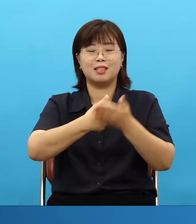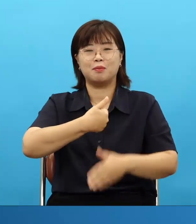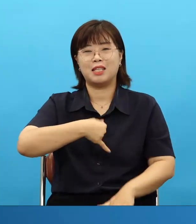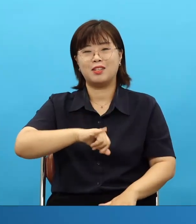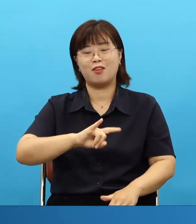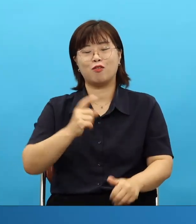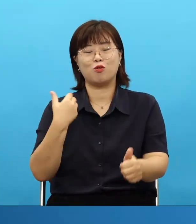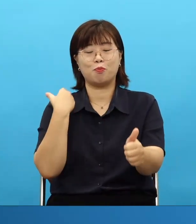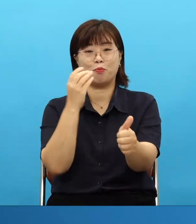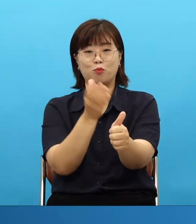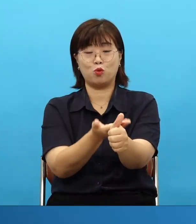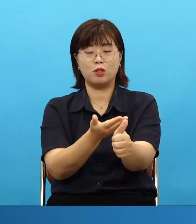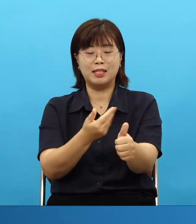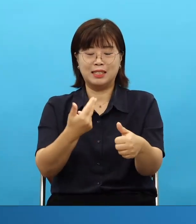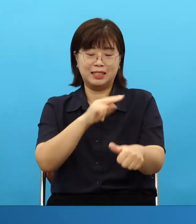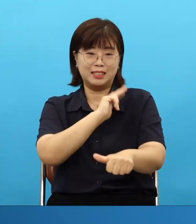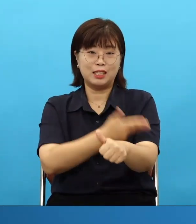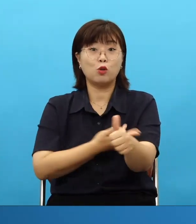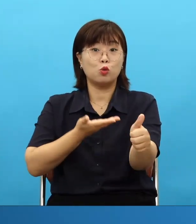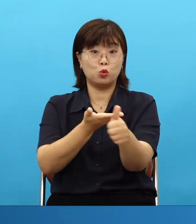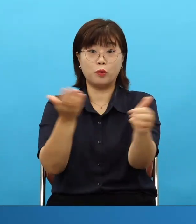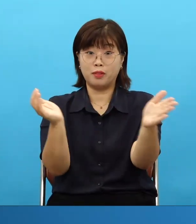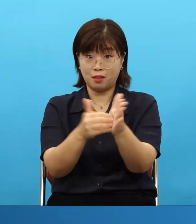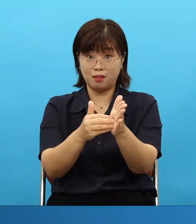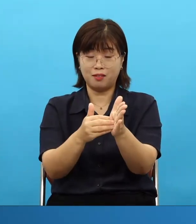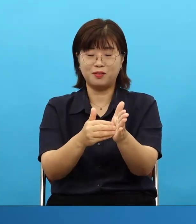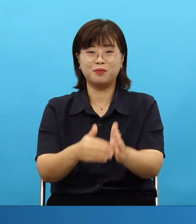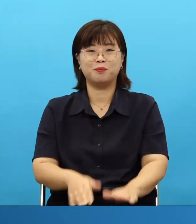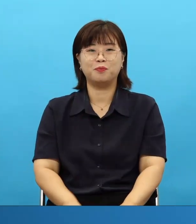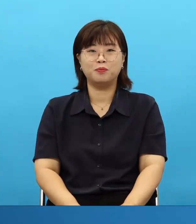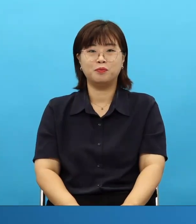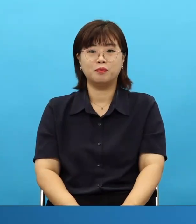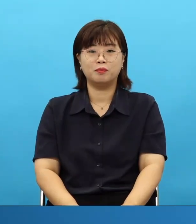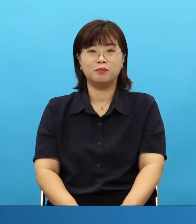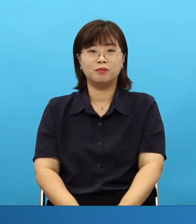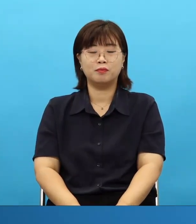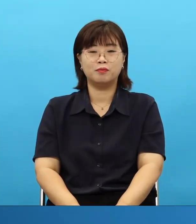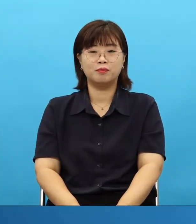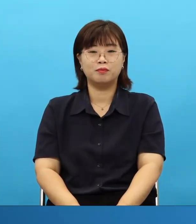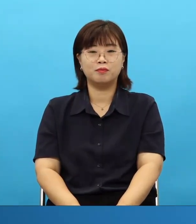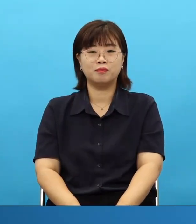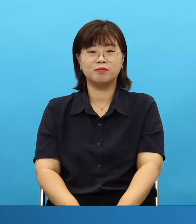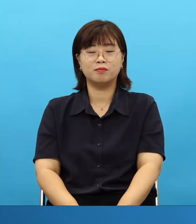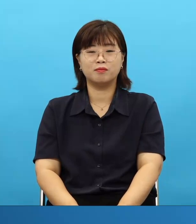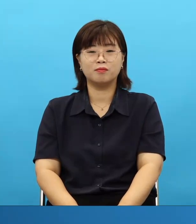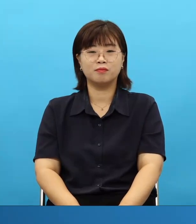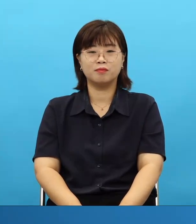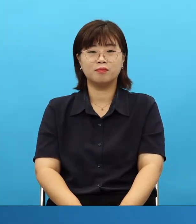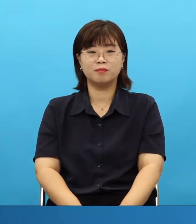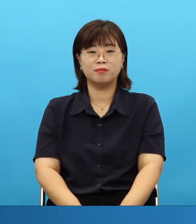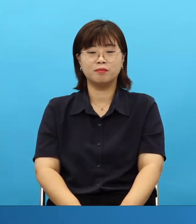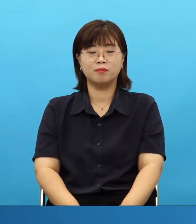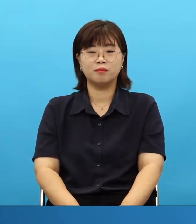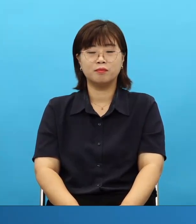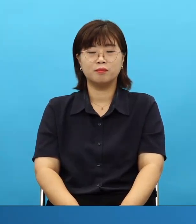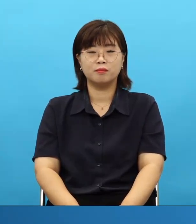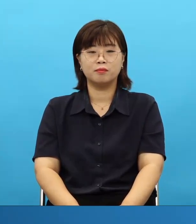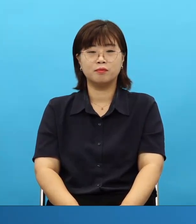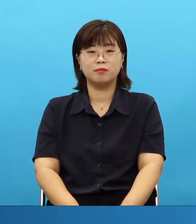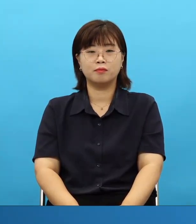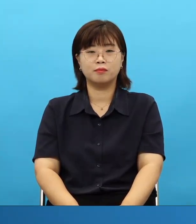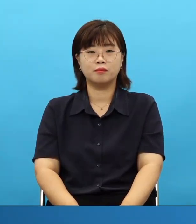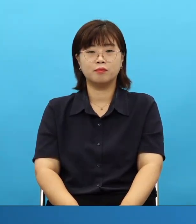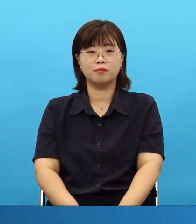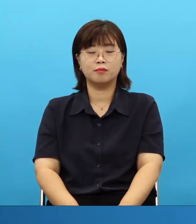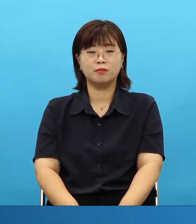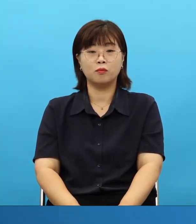are the saved children of God. But this is how it is brought to fruition. 이 중에 하나님이 우리에게 주신 큰 축복이 하나